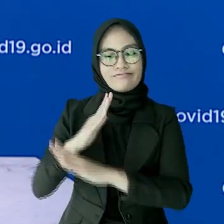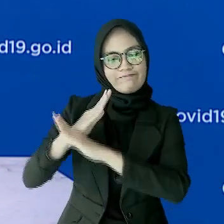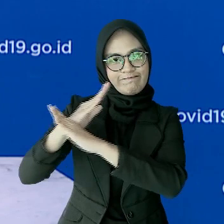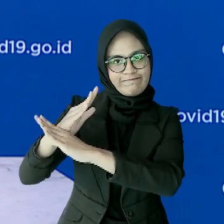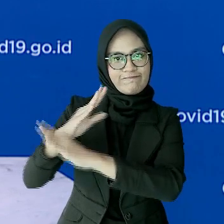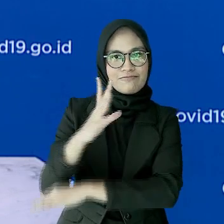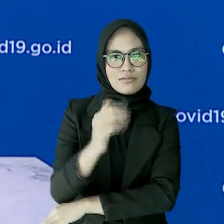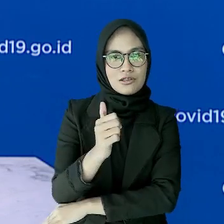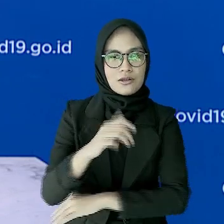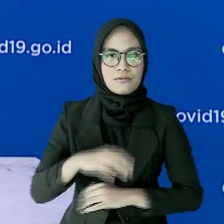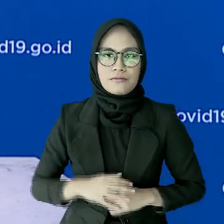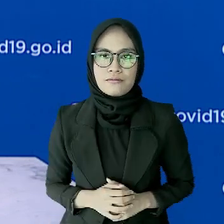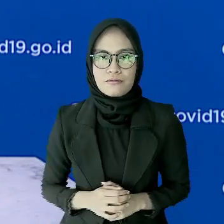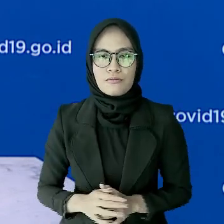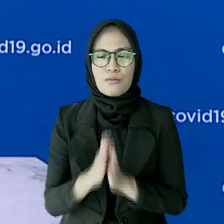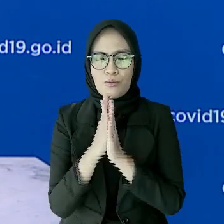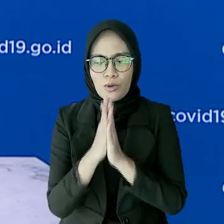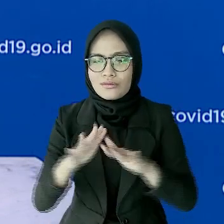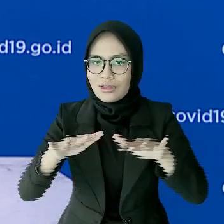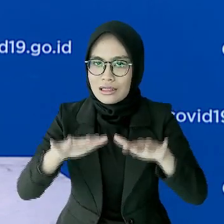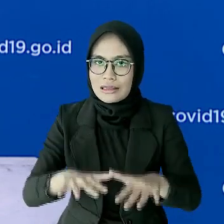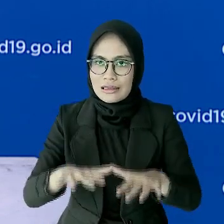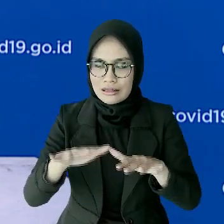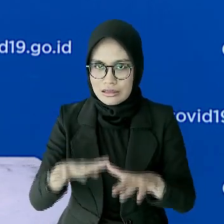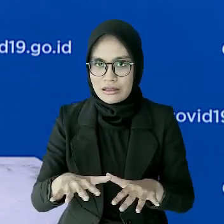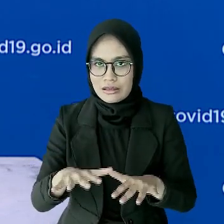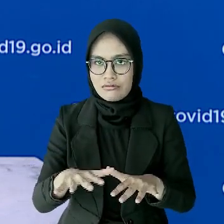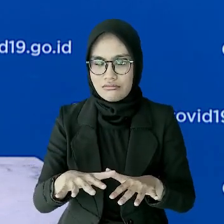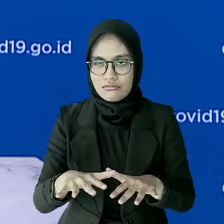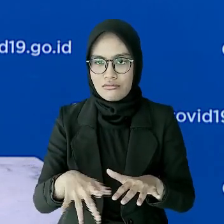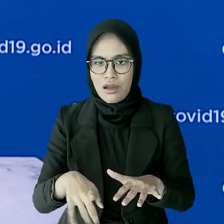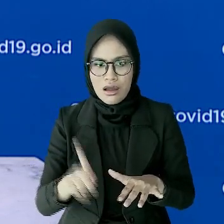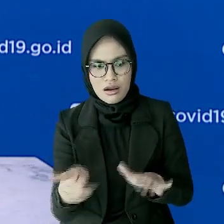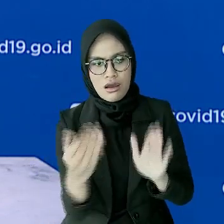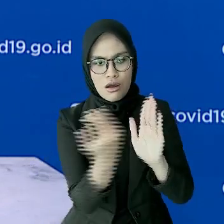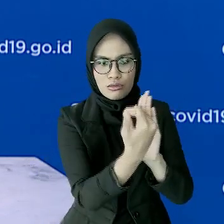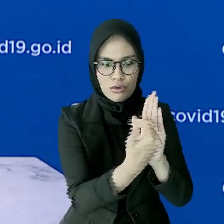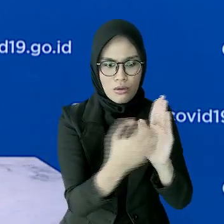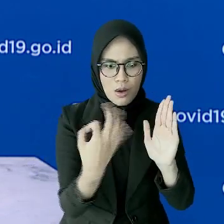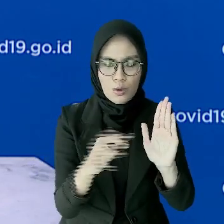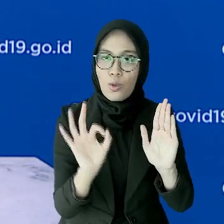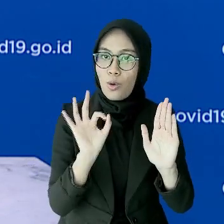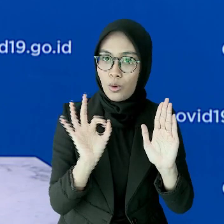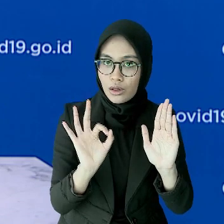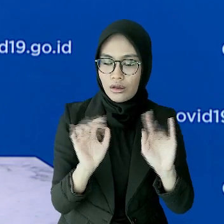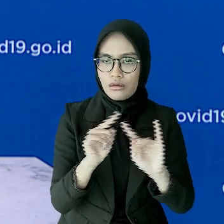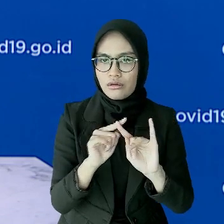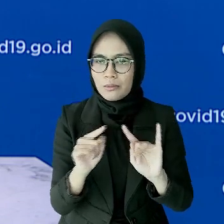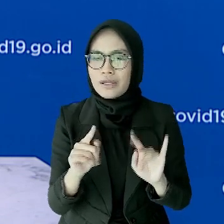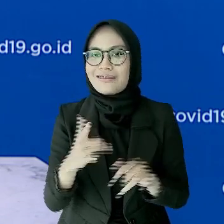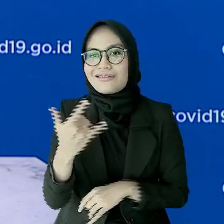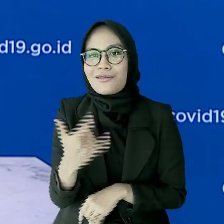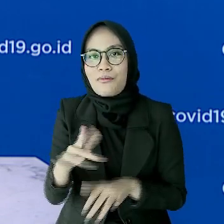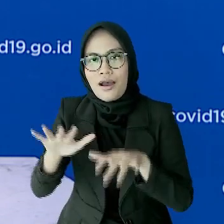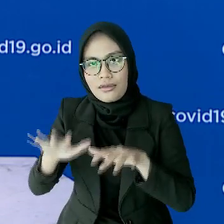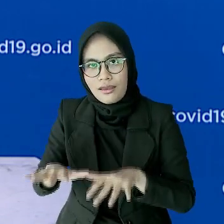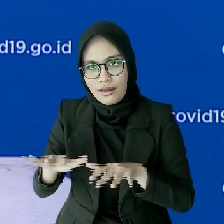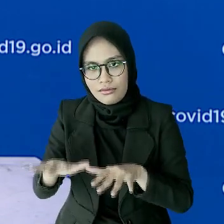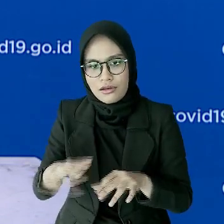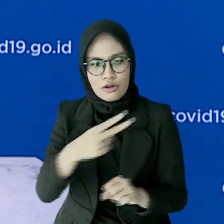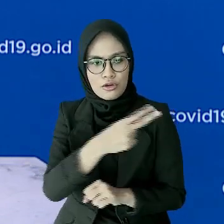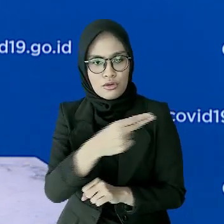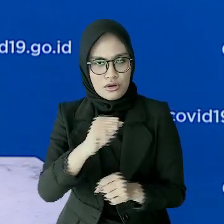nasional. Berhati-hati dalam menerapkan kebijakan baru, karena meskipun Indonesia sedang mengalami penurunan